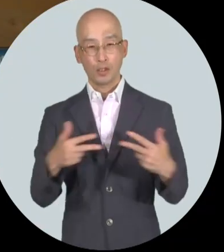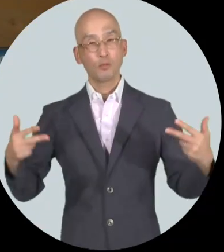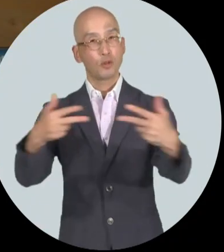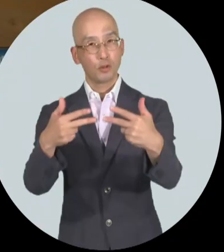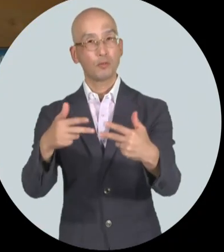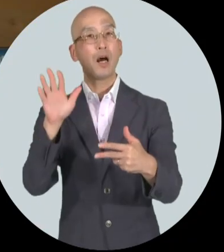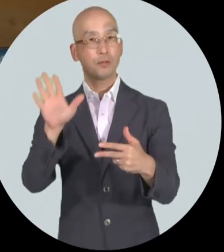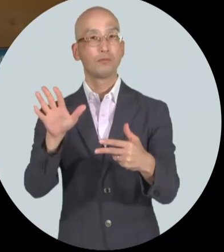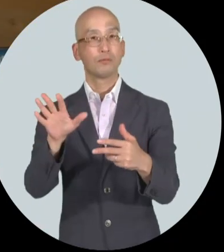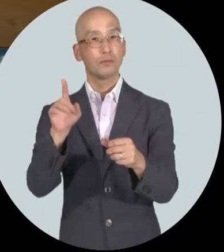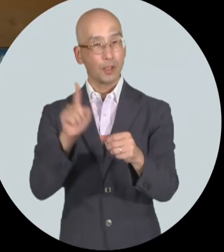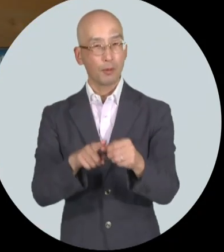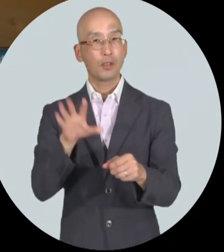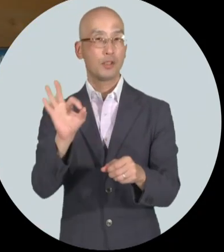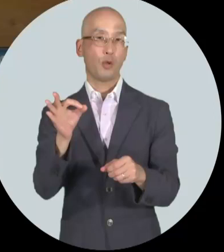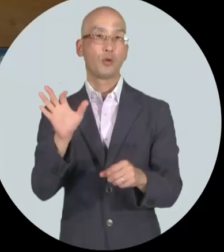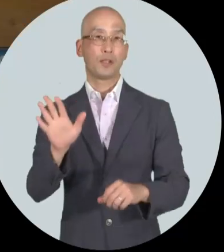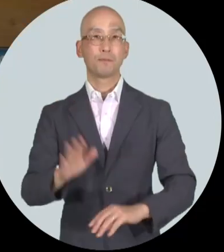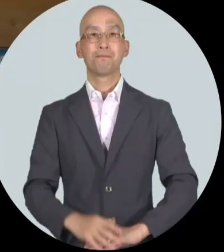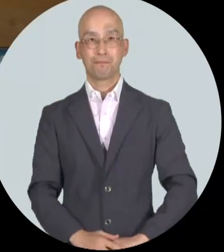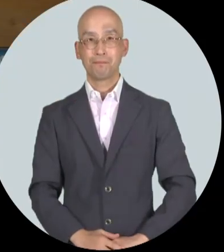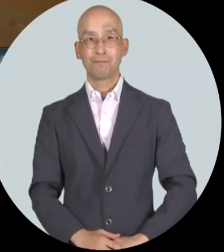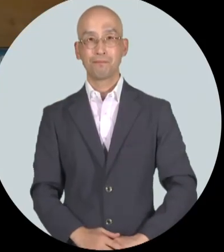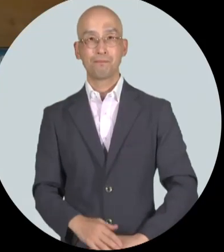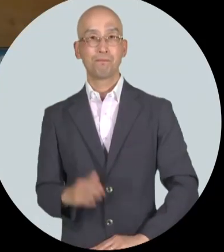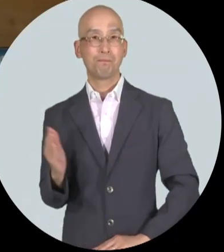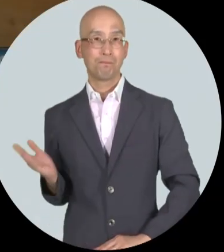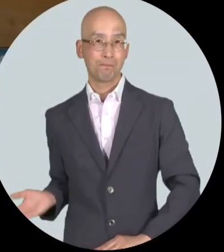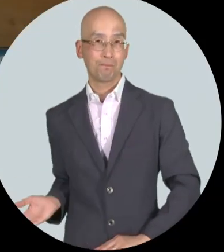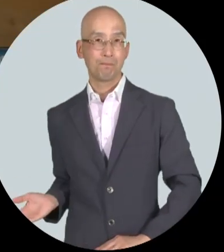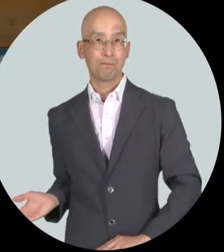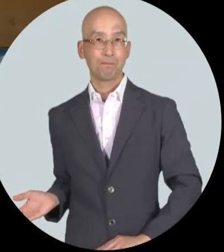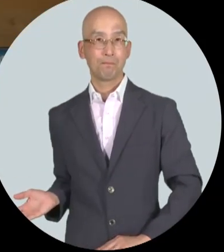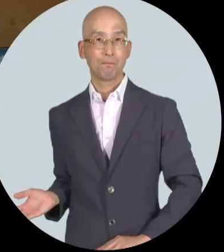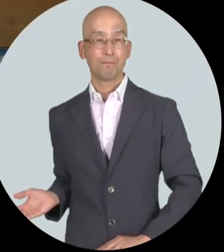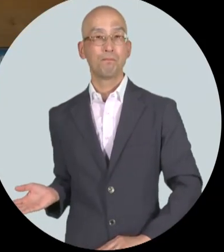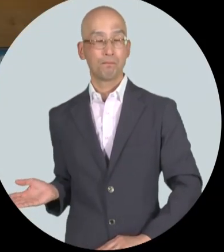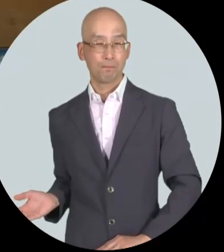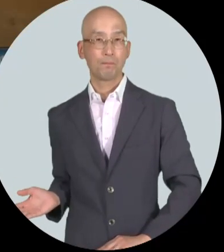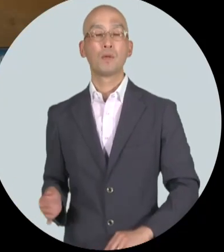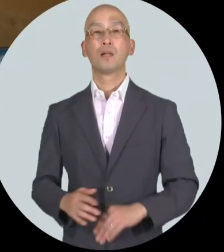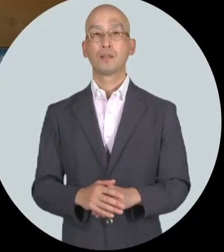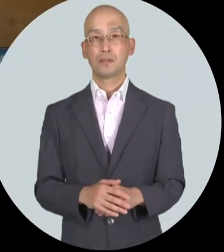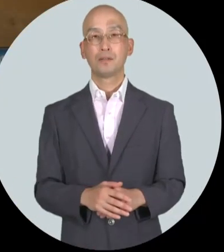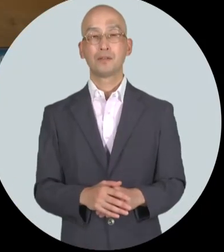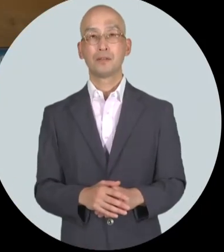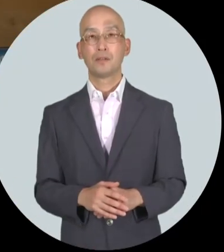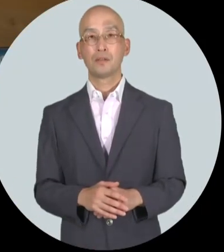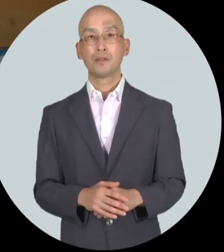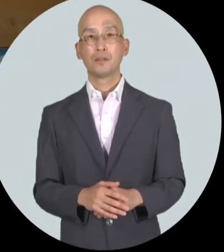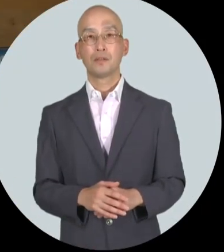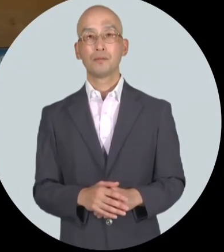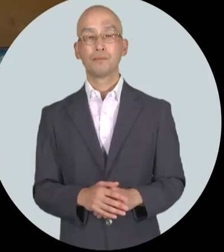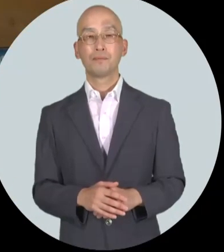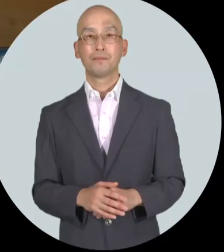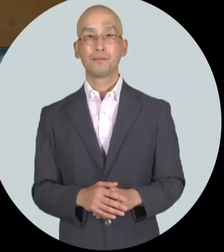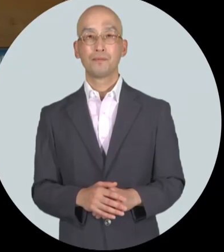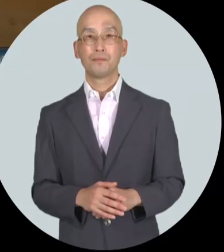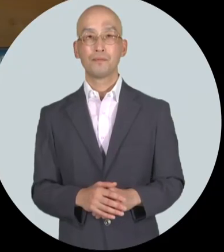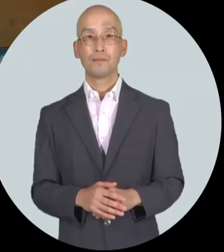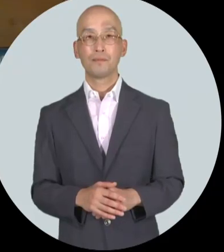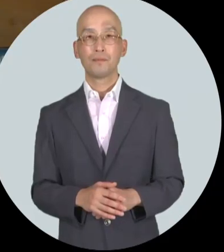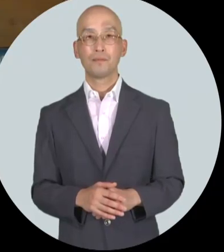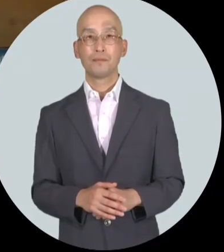催の経費もございます。3つ目は渦巻メディアパークの推進ということで、これ